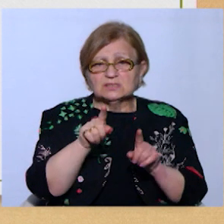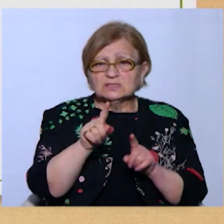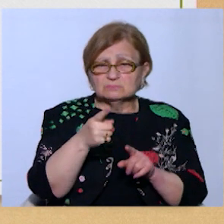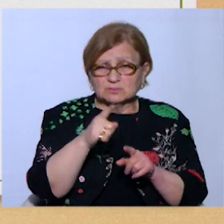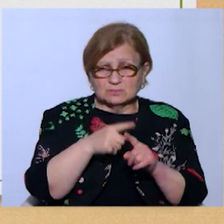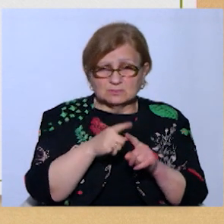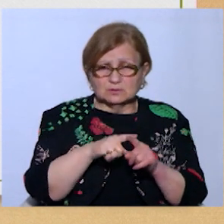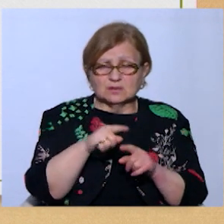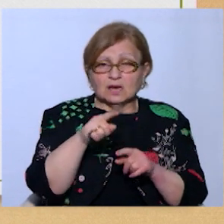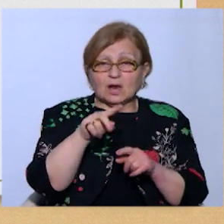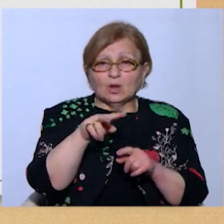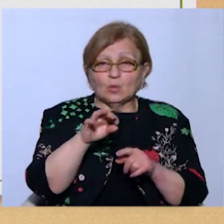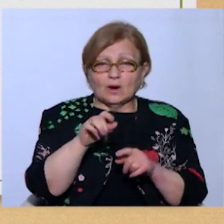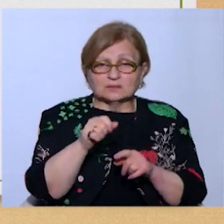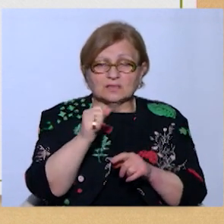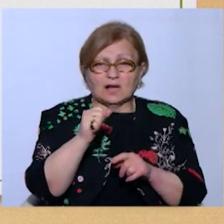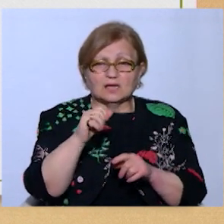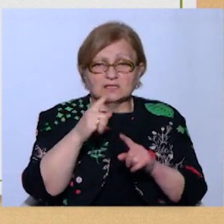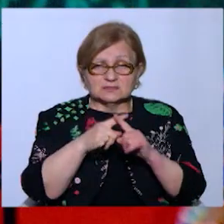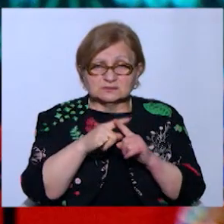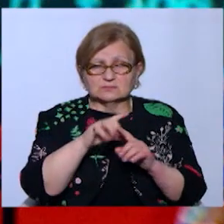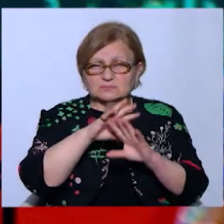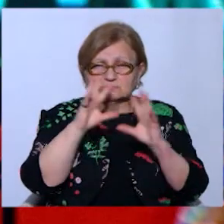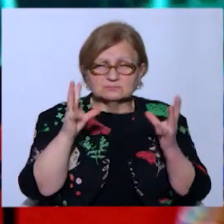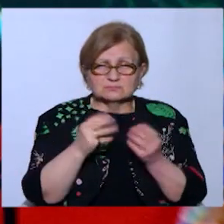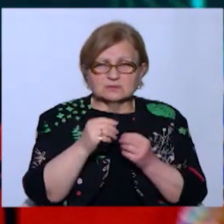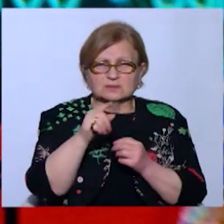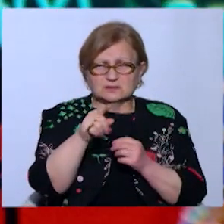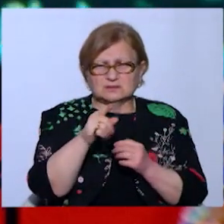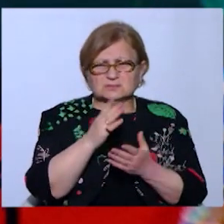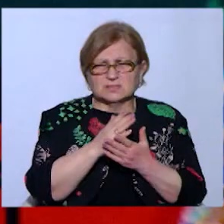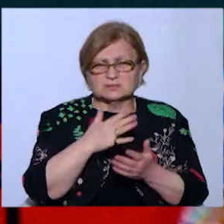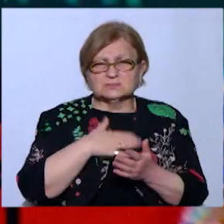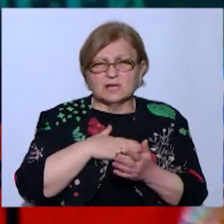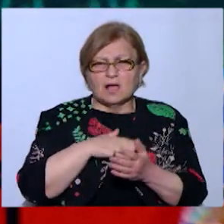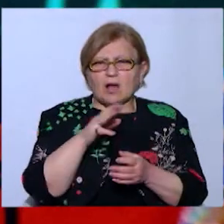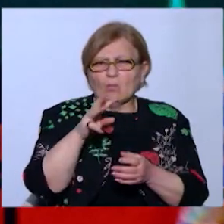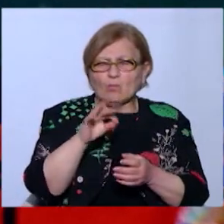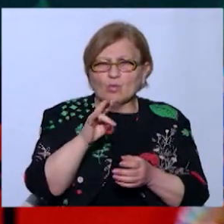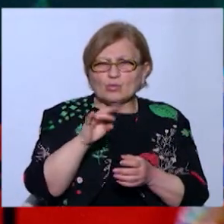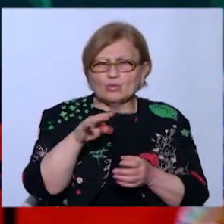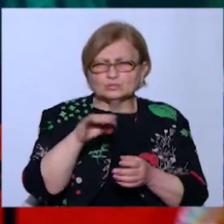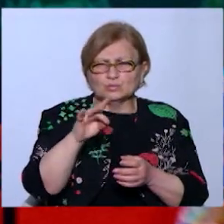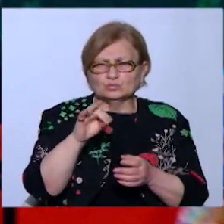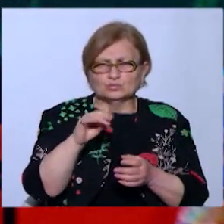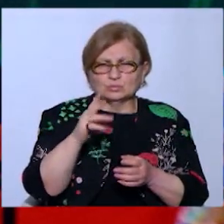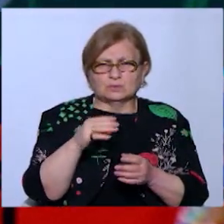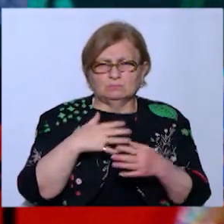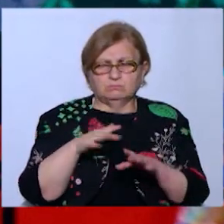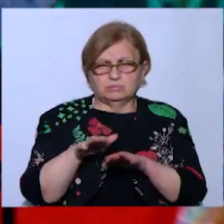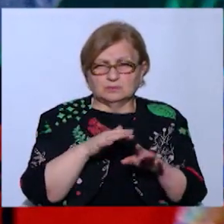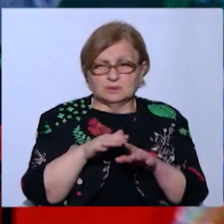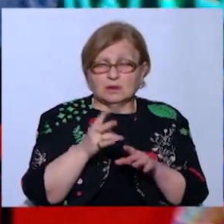რომ ლოგარითმი 100 ფუძით x-დან მთლიან განსაზღვრის არეზე მონოტონური ფუნქციაა, ერთნაირ ფუძიან ლოგარითმები, მაგრამ